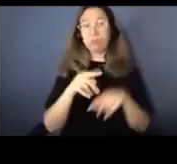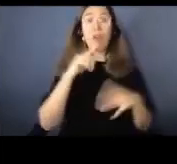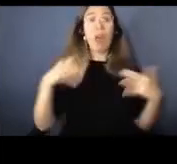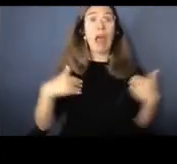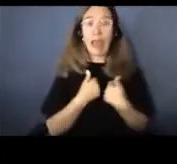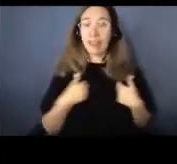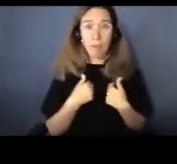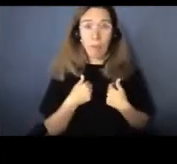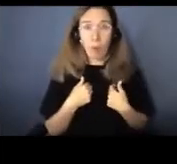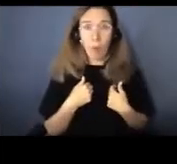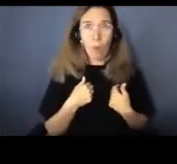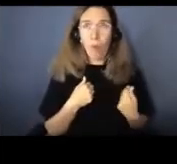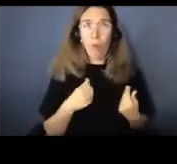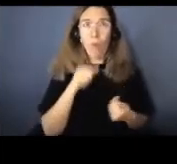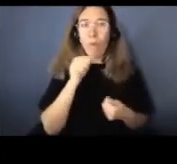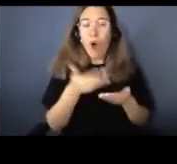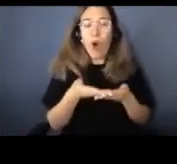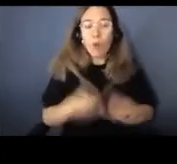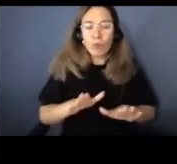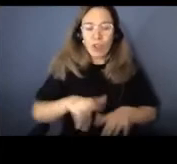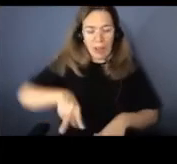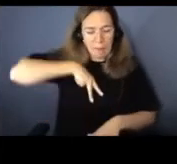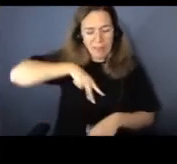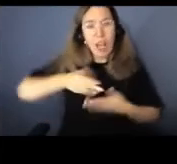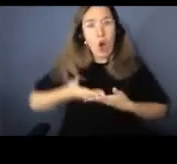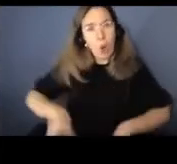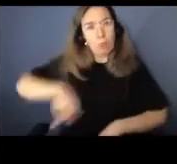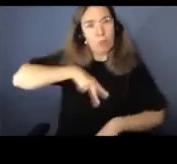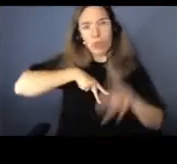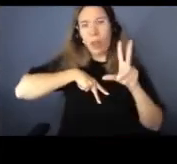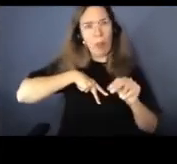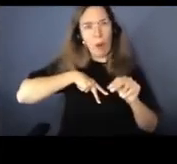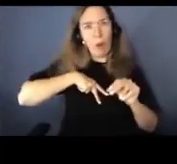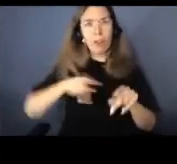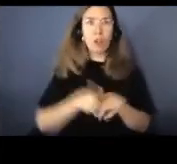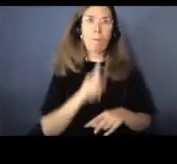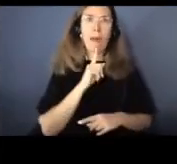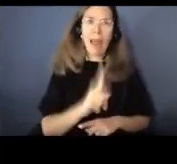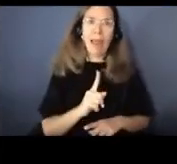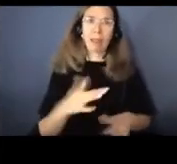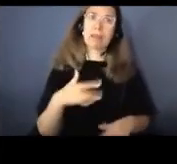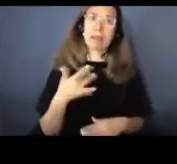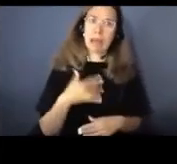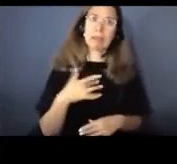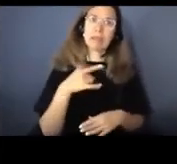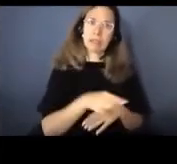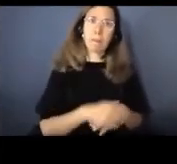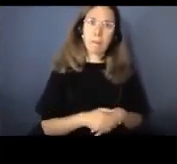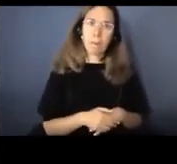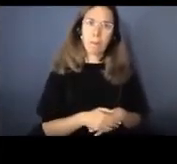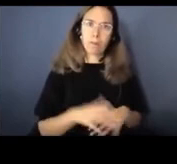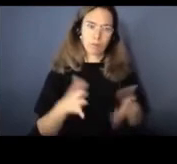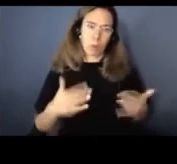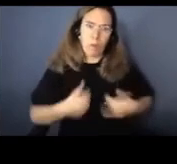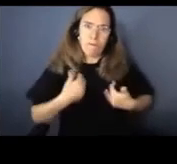sont plus des objets de propriété, mais des êtres sensibles à l'égard